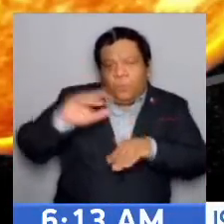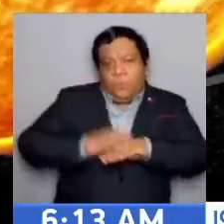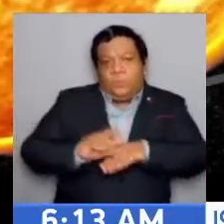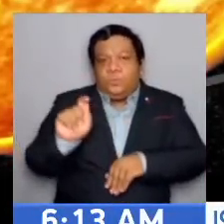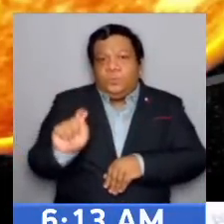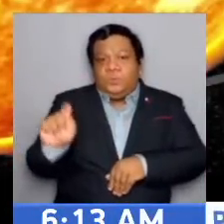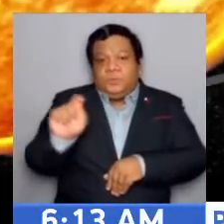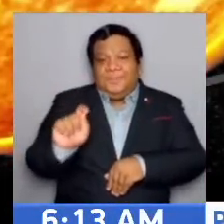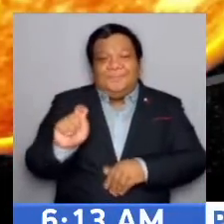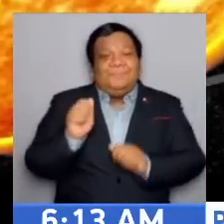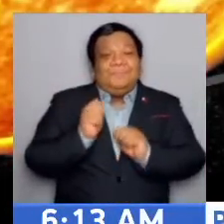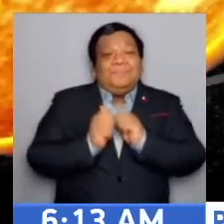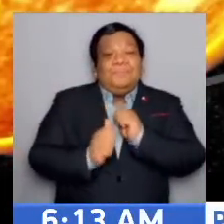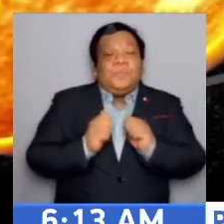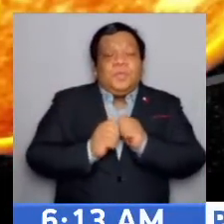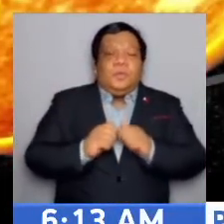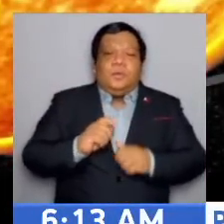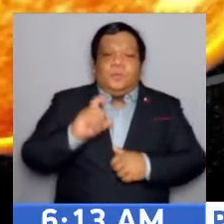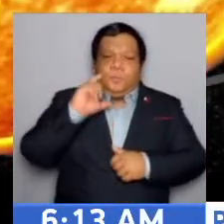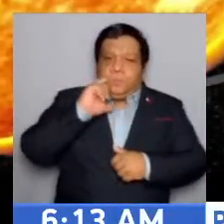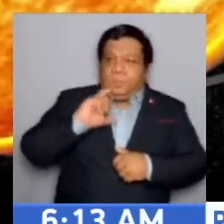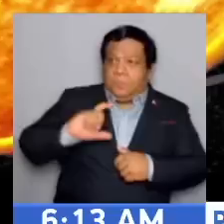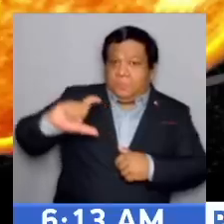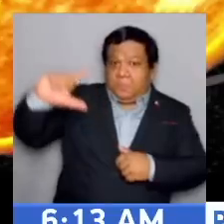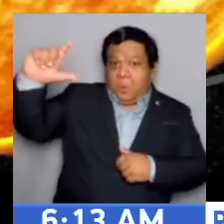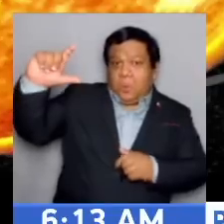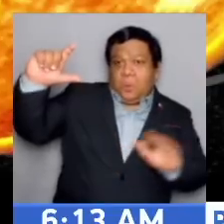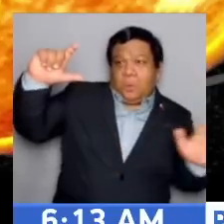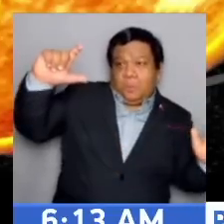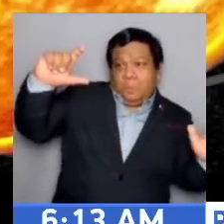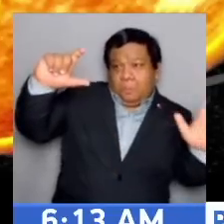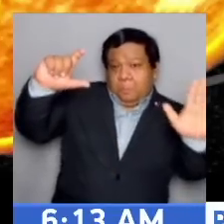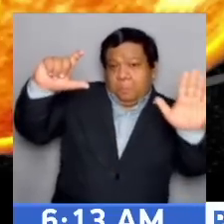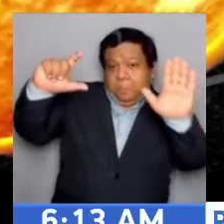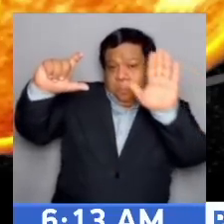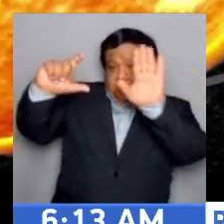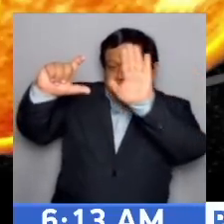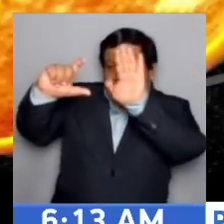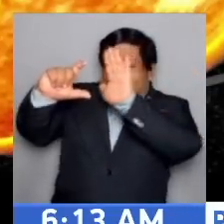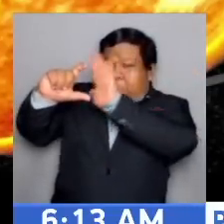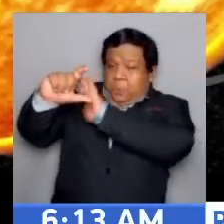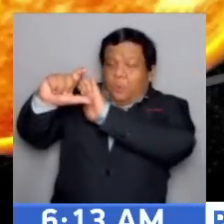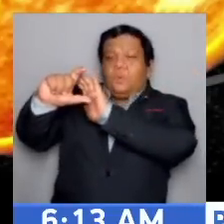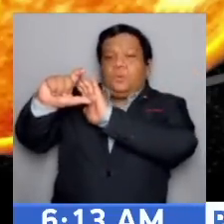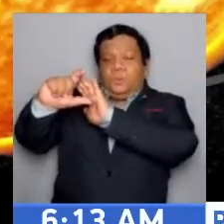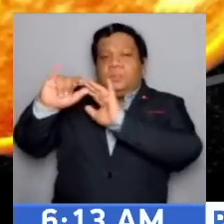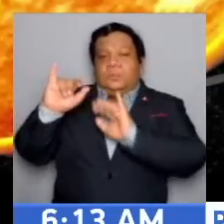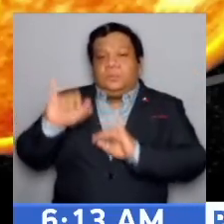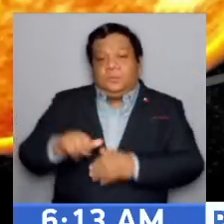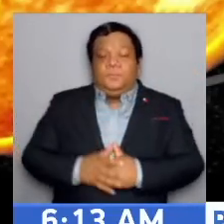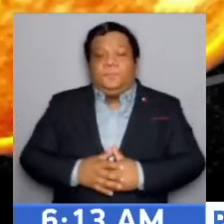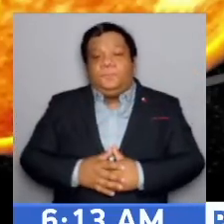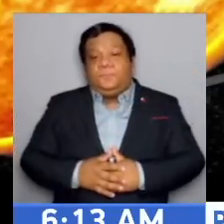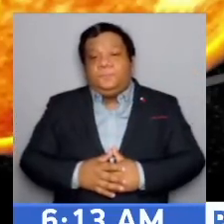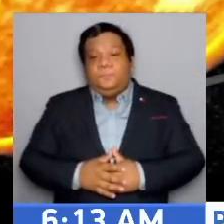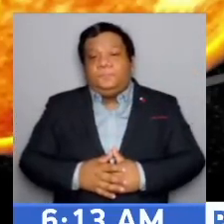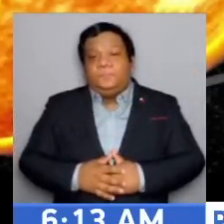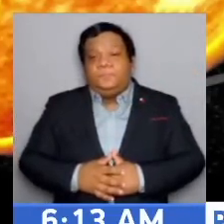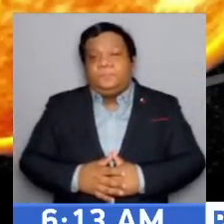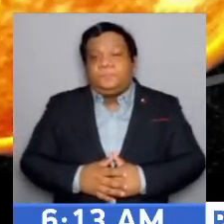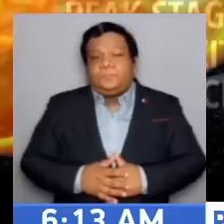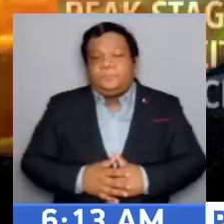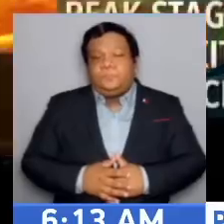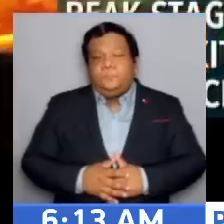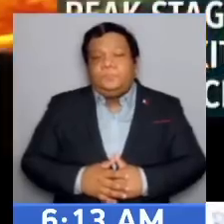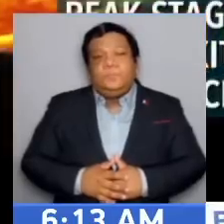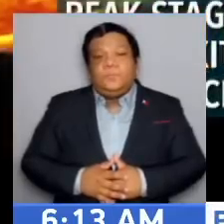pambihirang astronomical phenomenon kung kailan pansamantalang matatakpan ng anino ng Earth ang liwanag ng buwan. Sa Metro Manila,